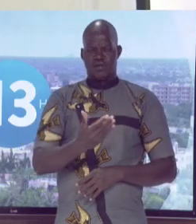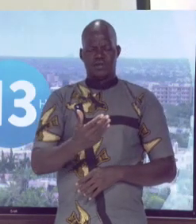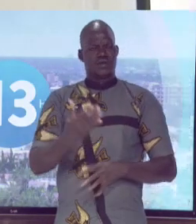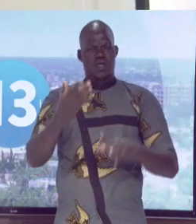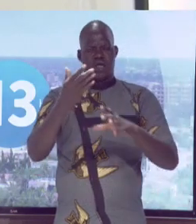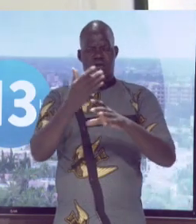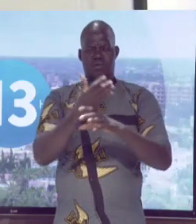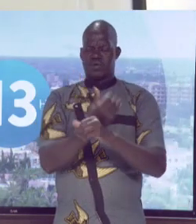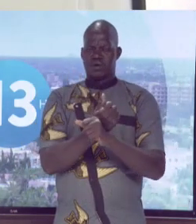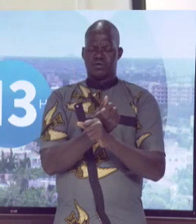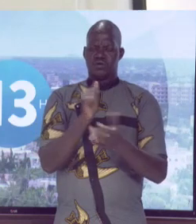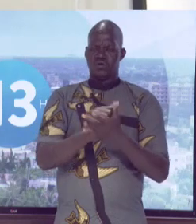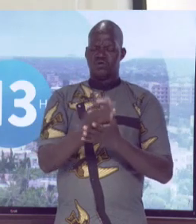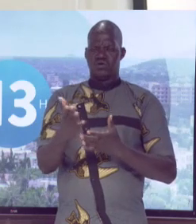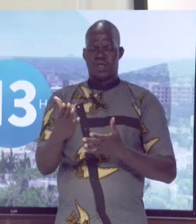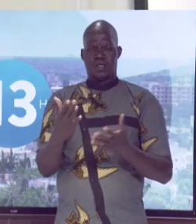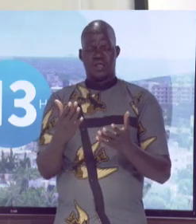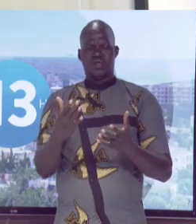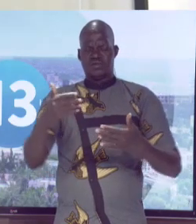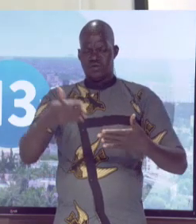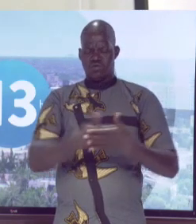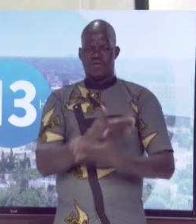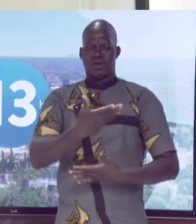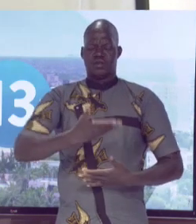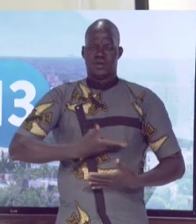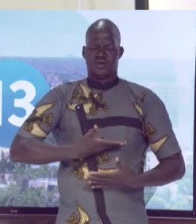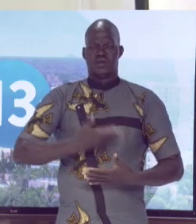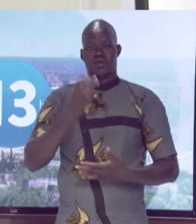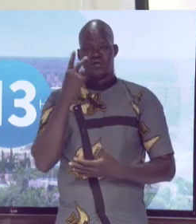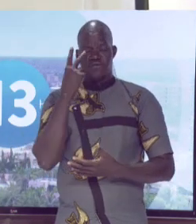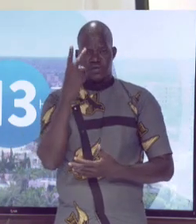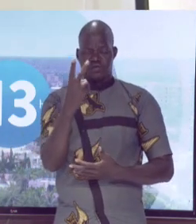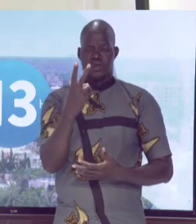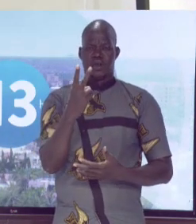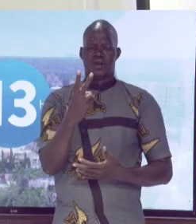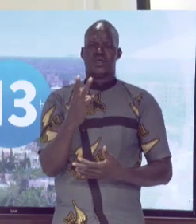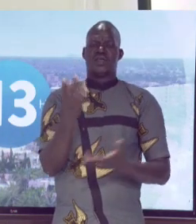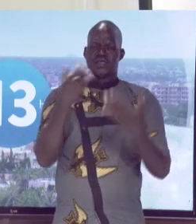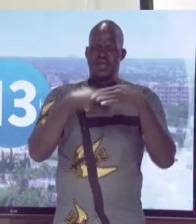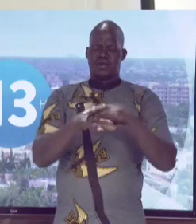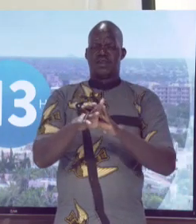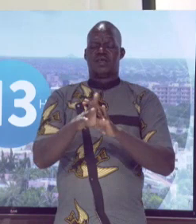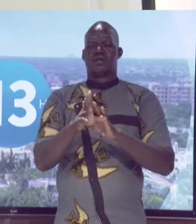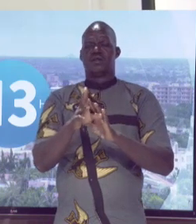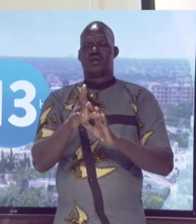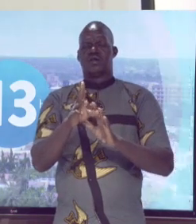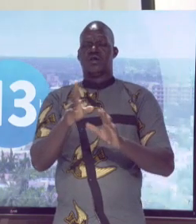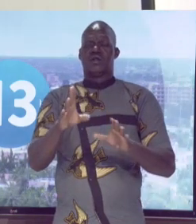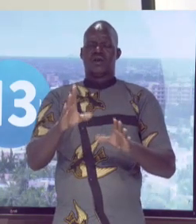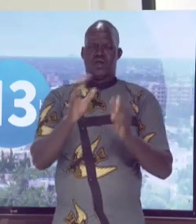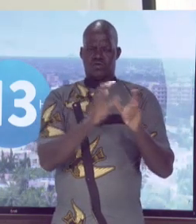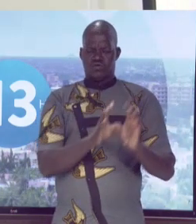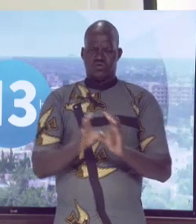approprier désormais cette nouvelle identité visuelle qui intègre à la fois la